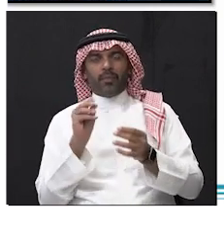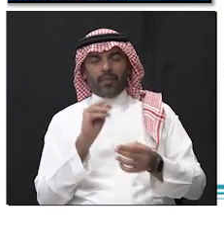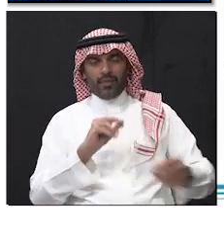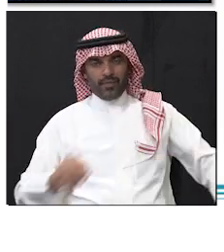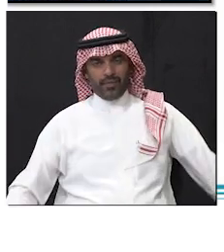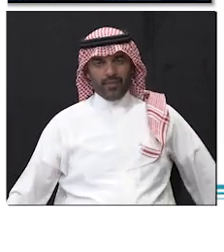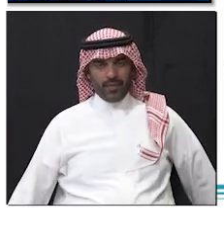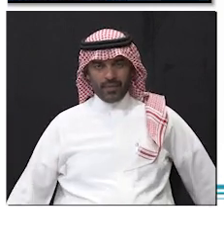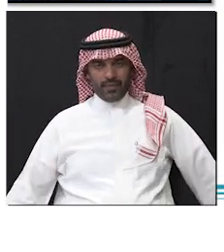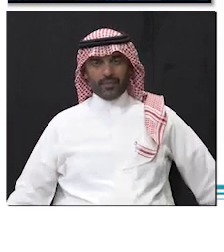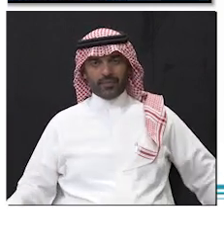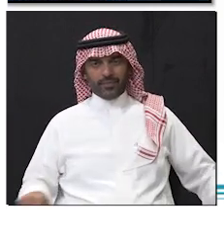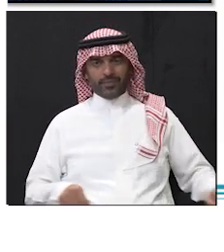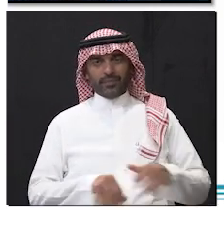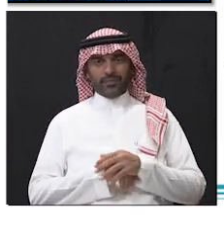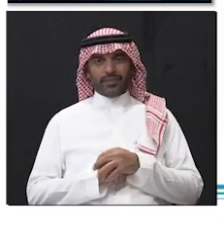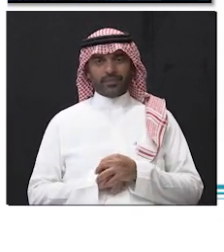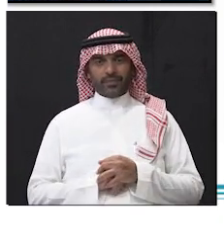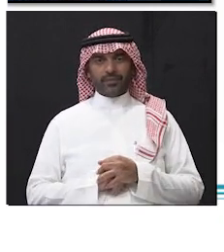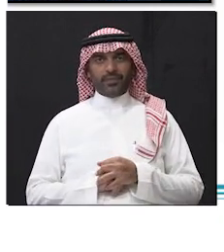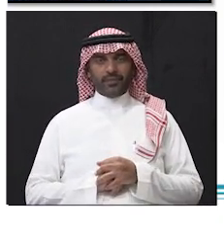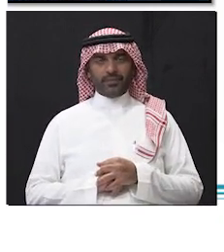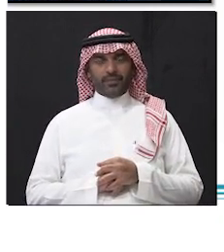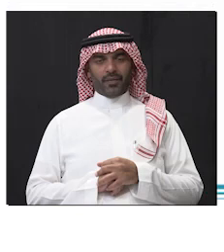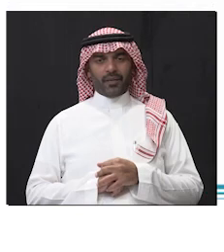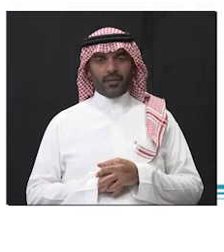عن الأم. أحسنتم.